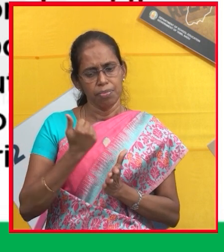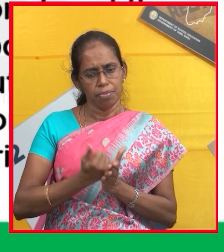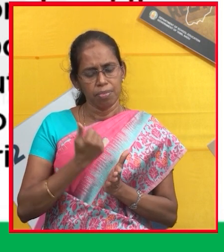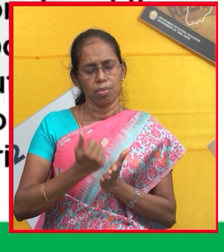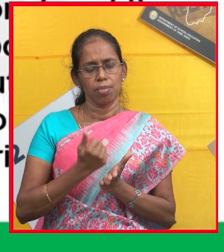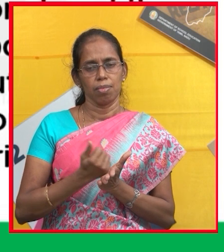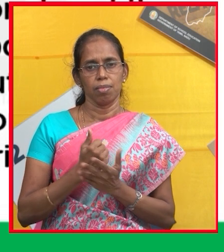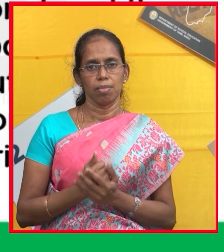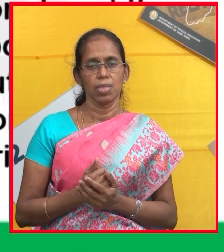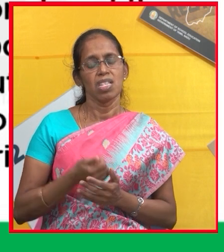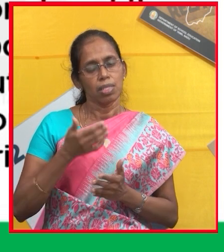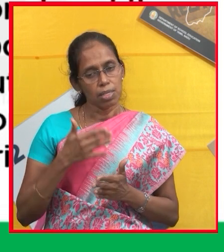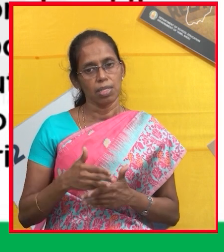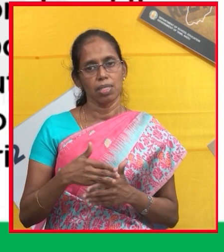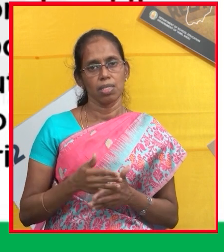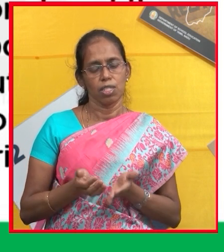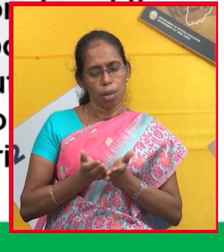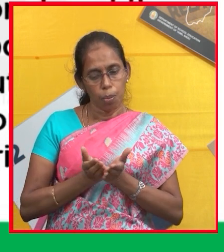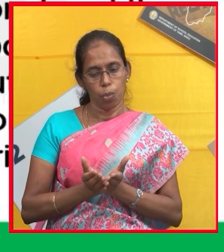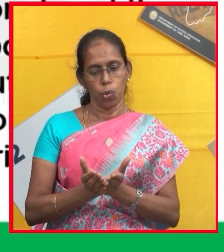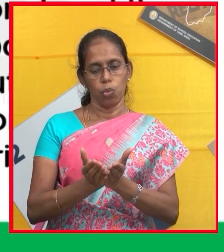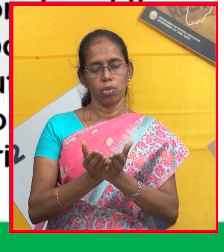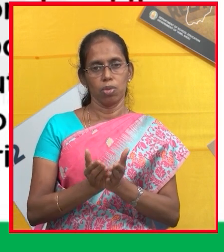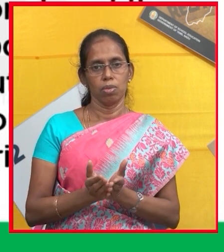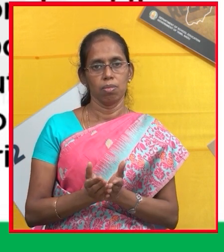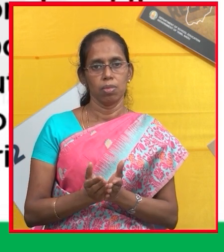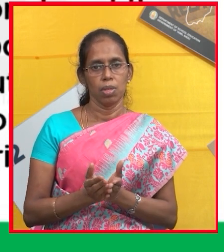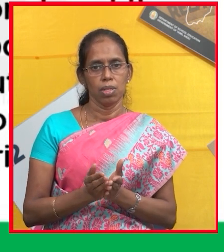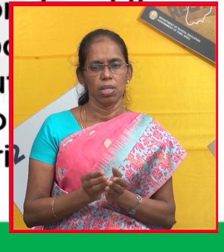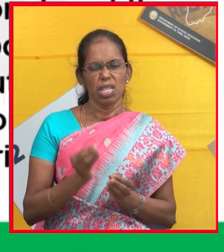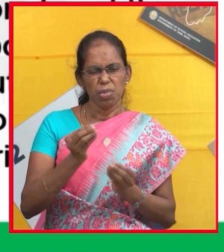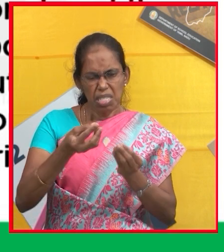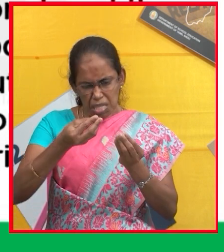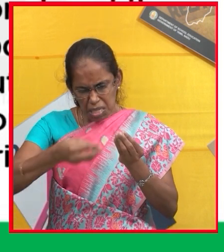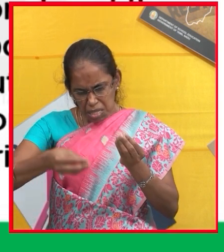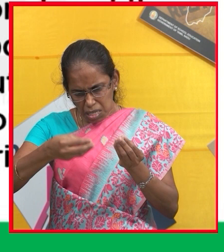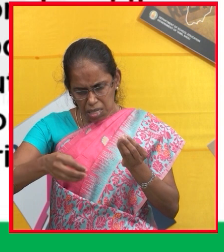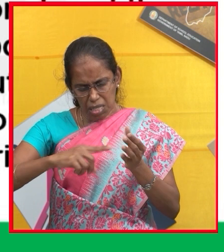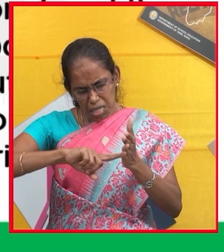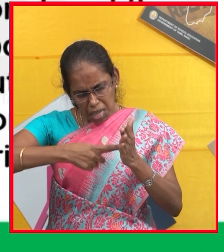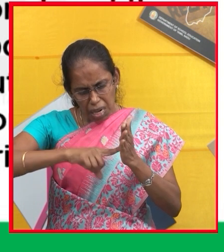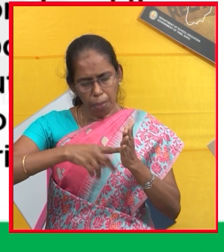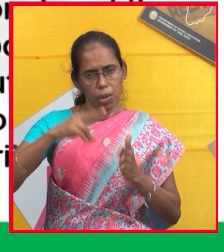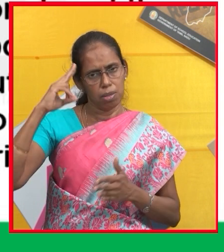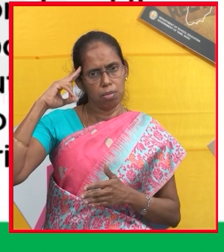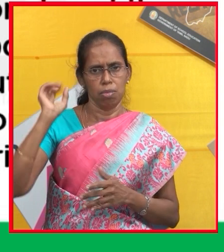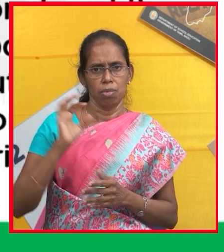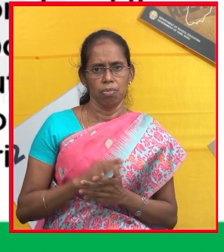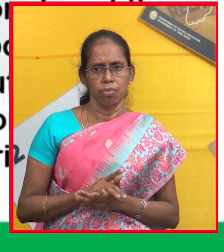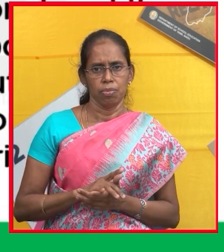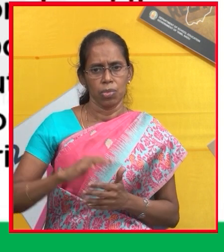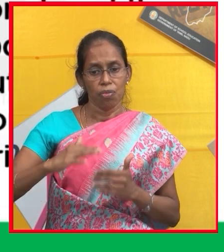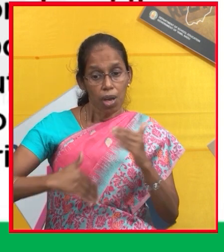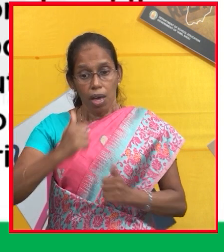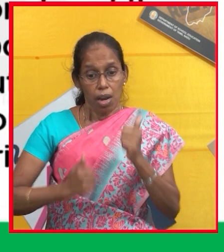voyage. Since the boat was old, it had minor leaks and repairs. Also, we ran